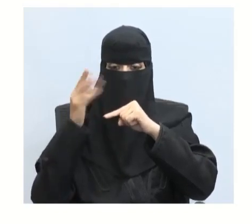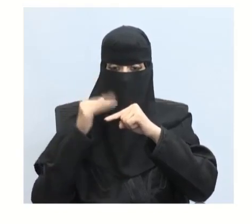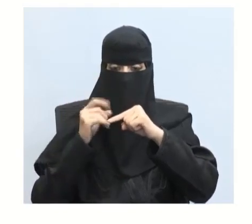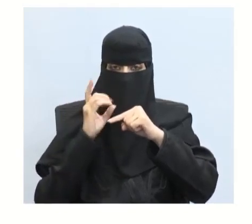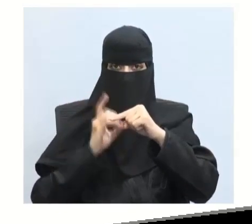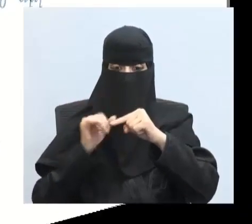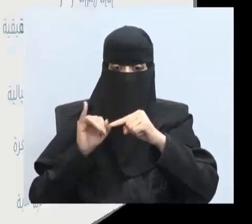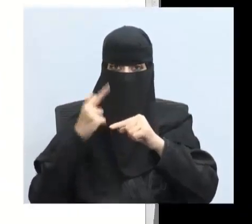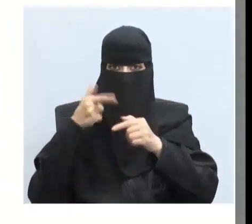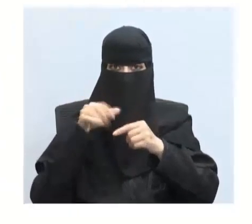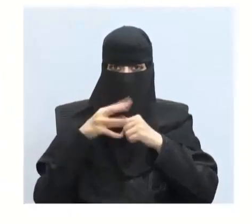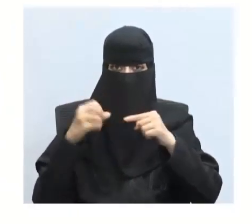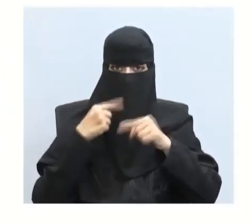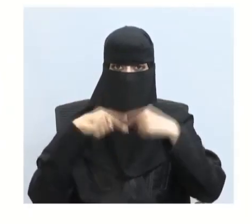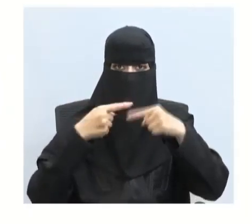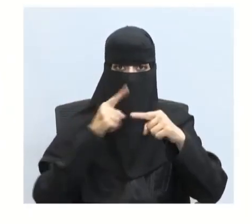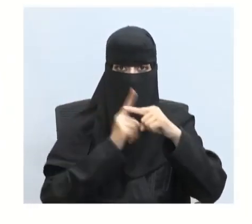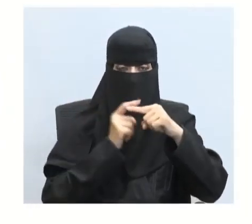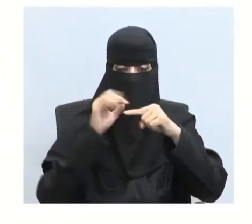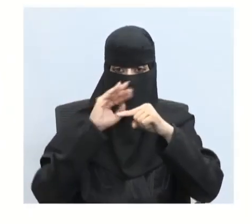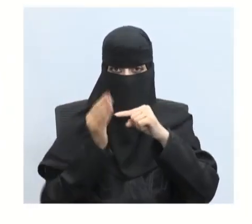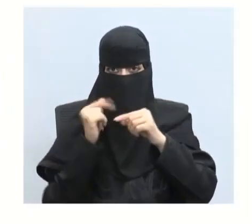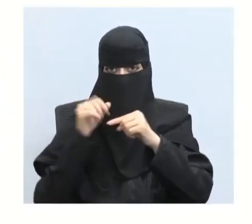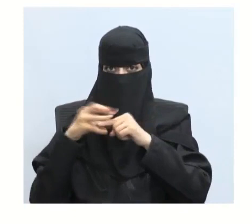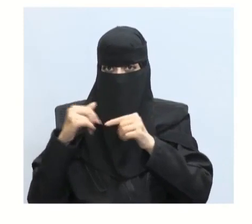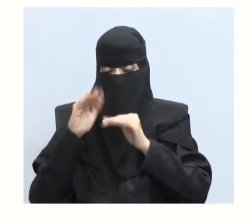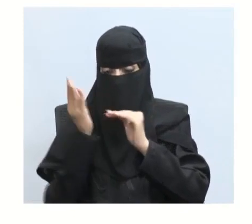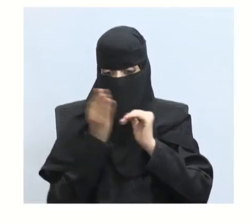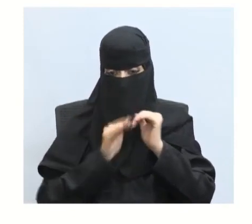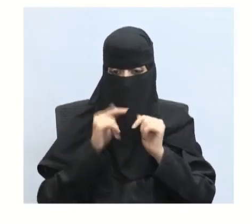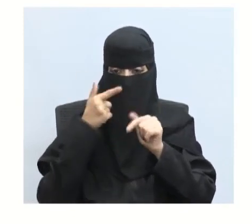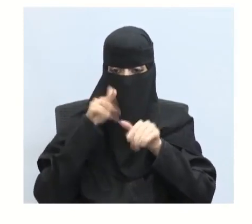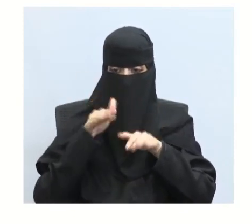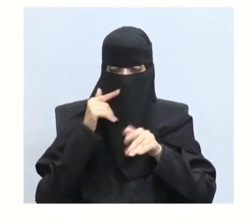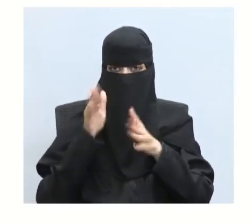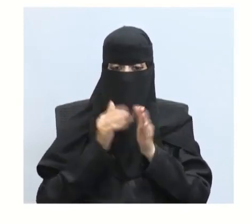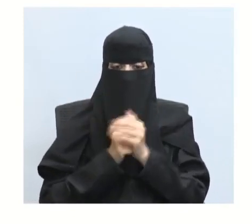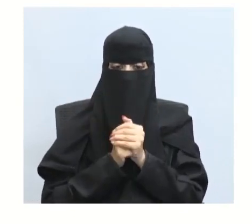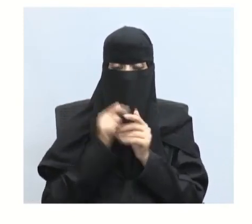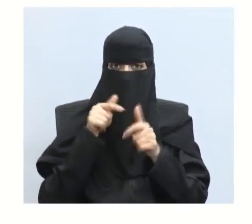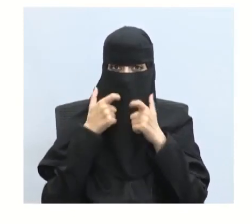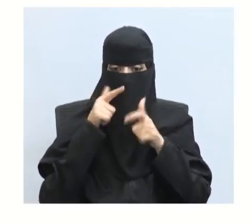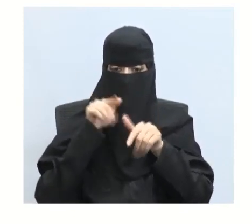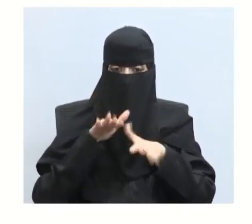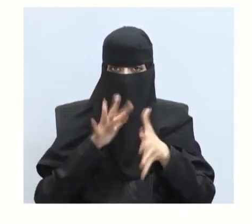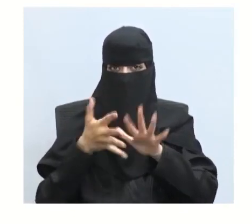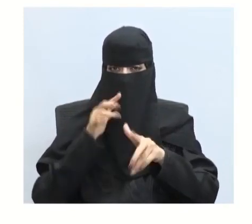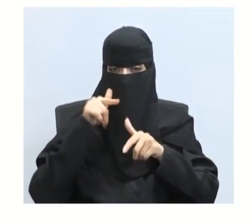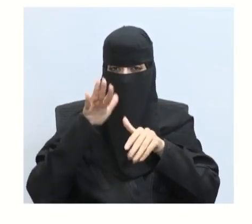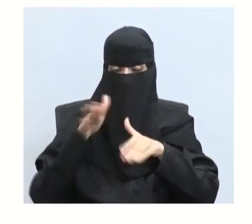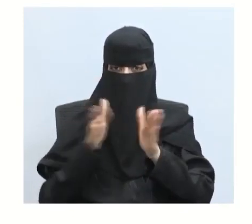المقعره وسالب في المراه المحدبه لاحظنا ايضا عزيزي الطالب انه في بعض